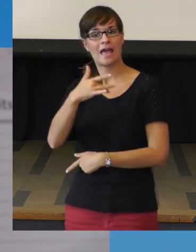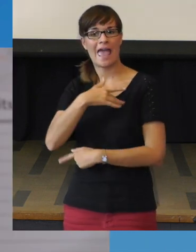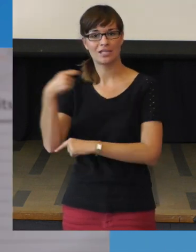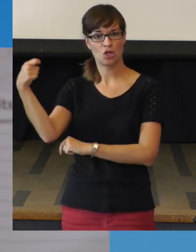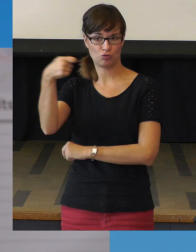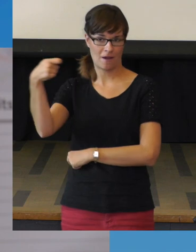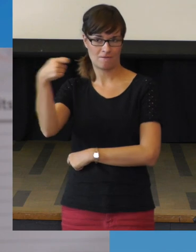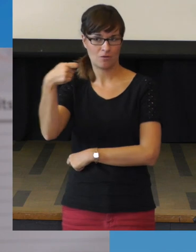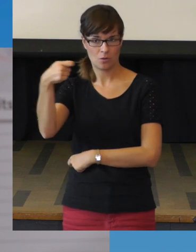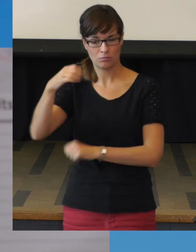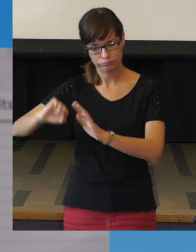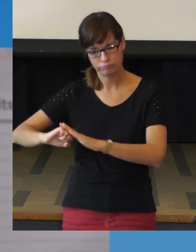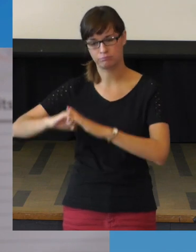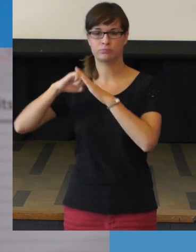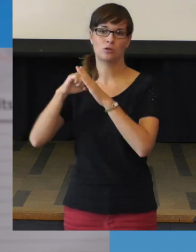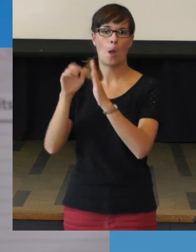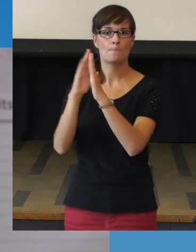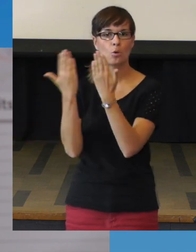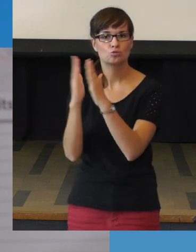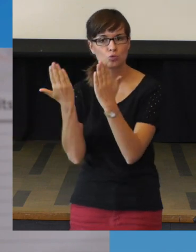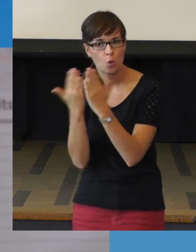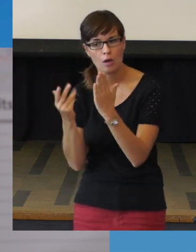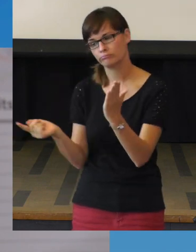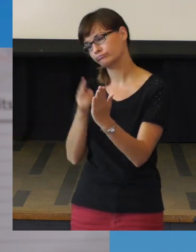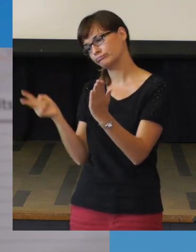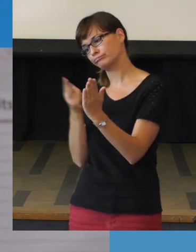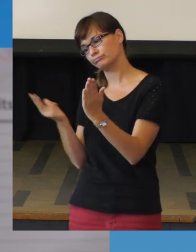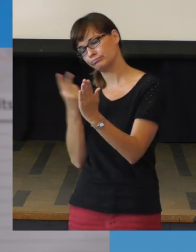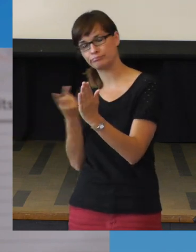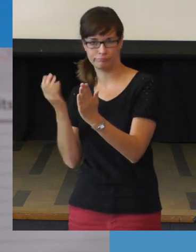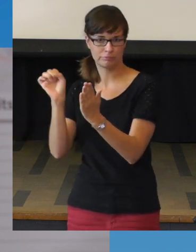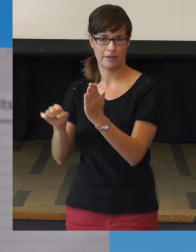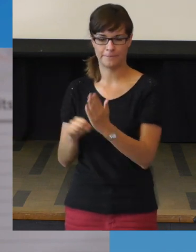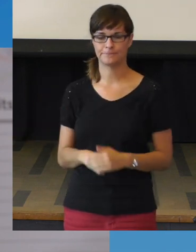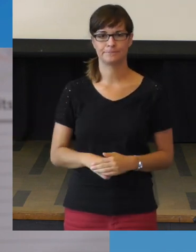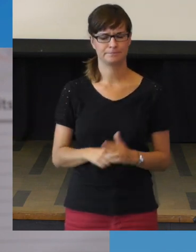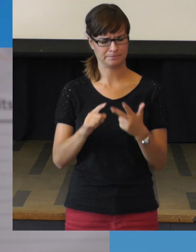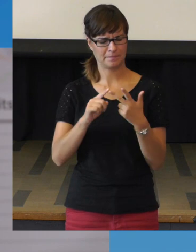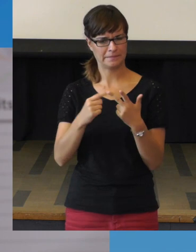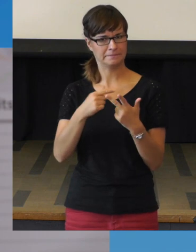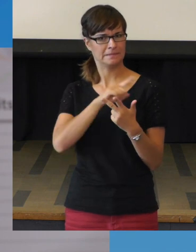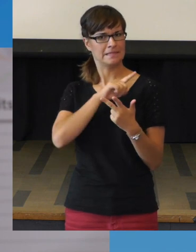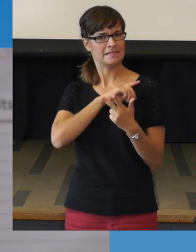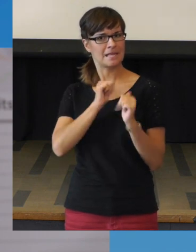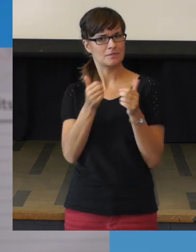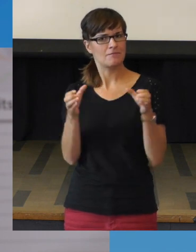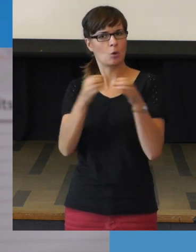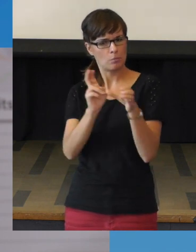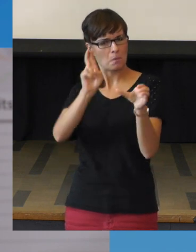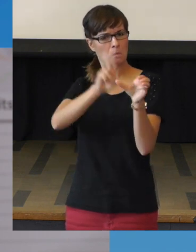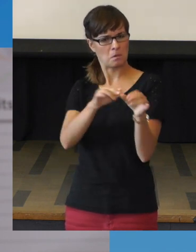einiges geleistet durch Broschüren und so weiter. Drittens, wie bin ich dazu gekommen, zu der